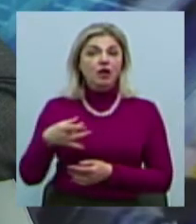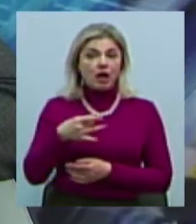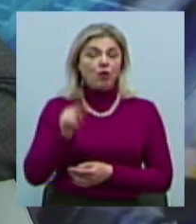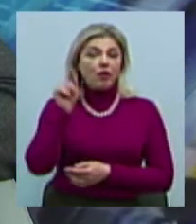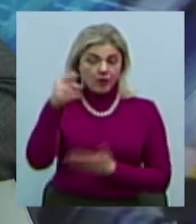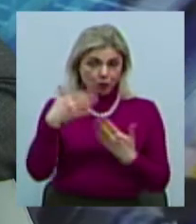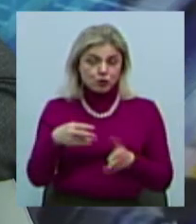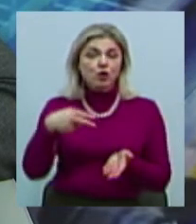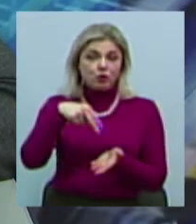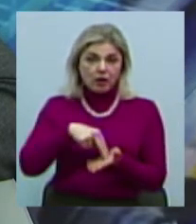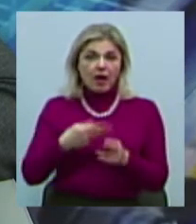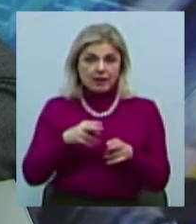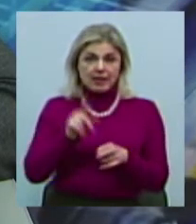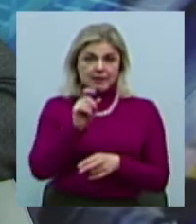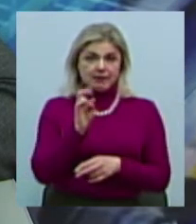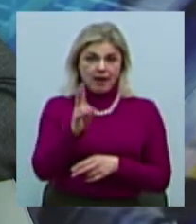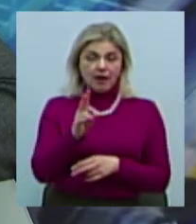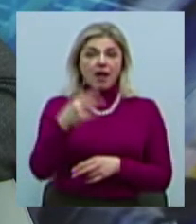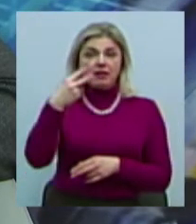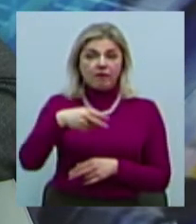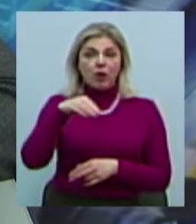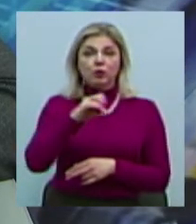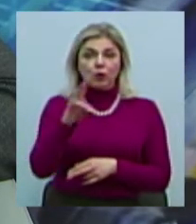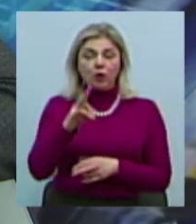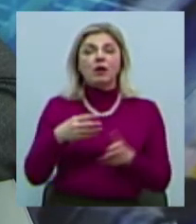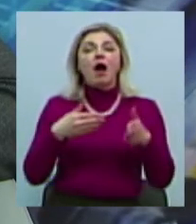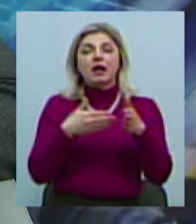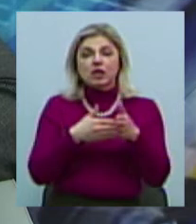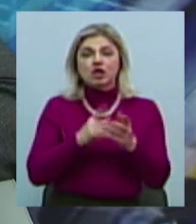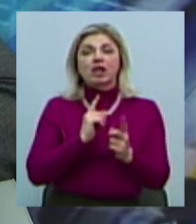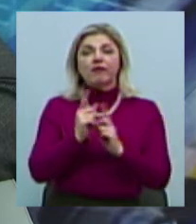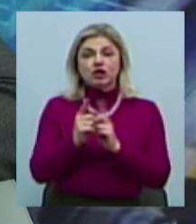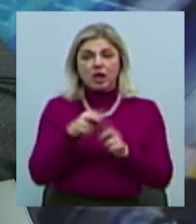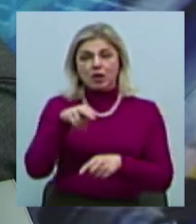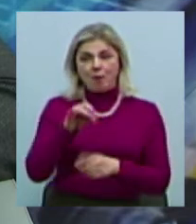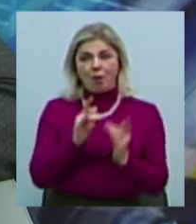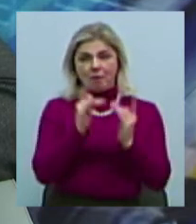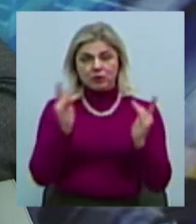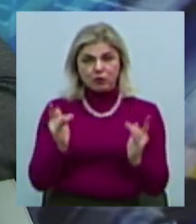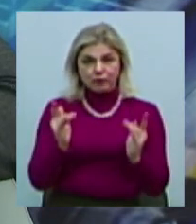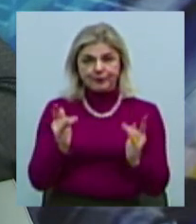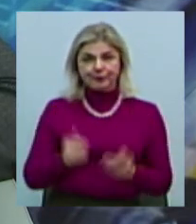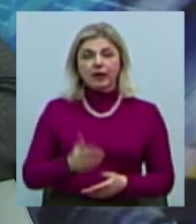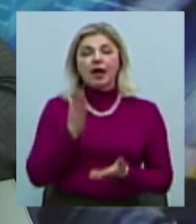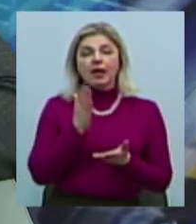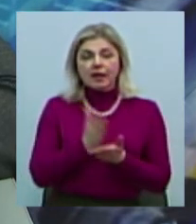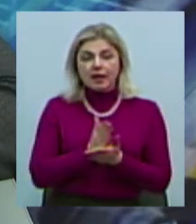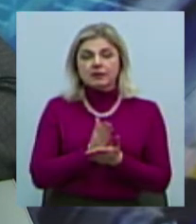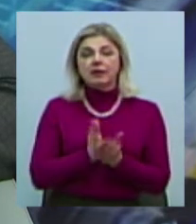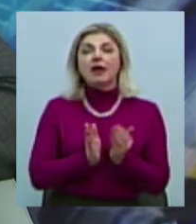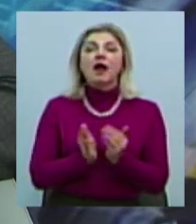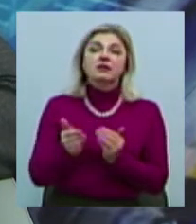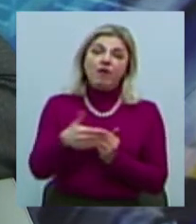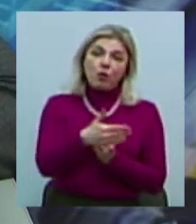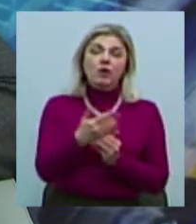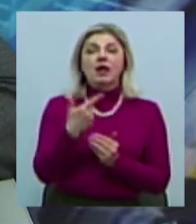ці знаки, що 20 тонн – ограничення движення по мосту. То есть есть развороты, где можно развернуться,